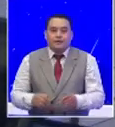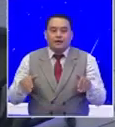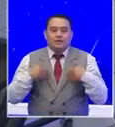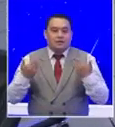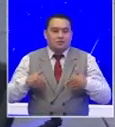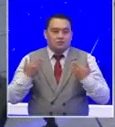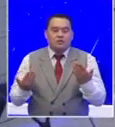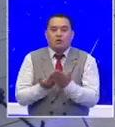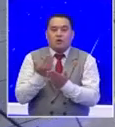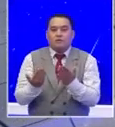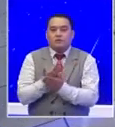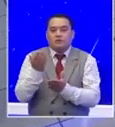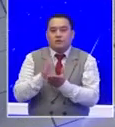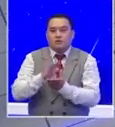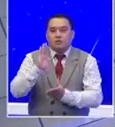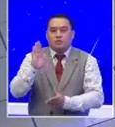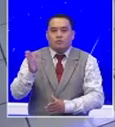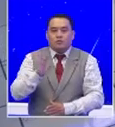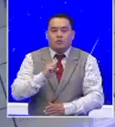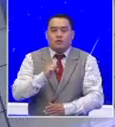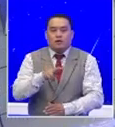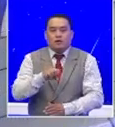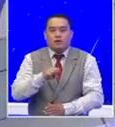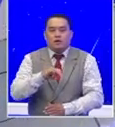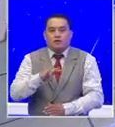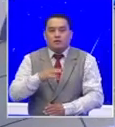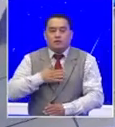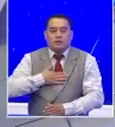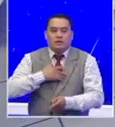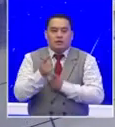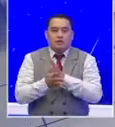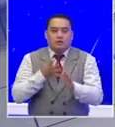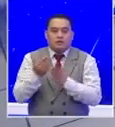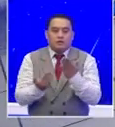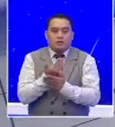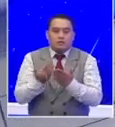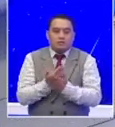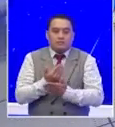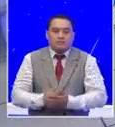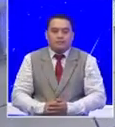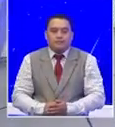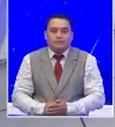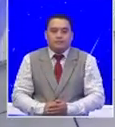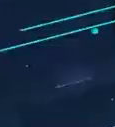Добрый вечер. В эфире информационная служба новостей телеканала ЖТСО. Смотрите в этом выпуске.